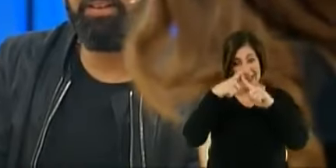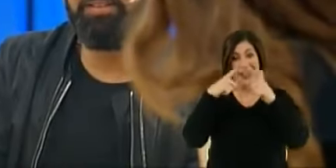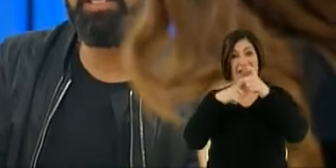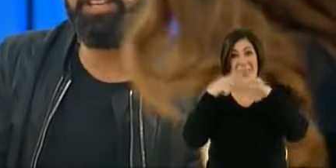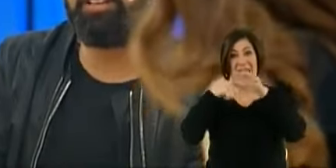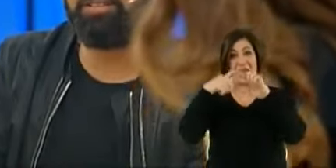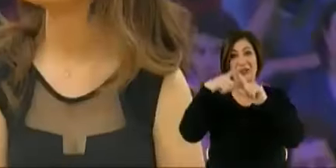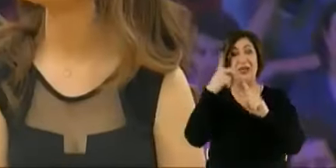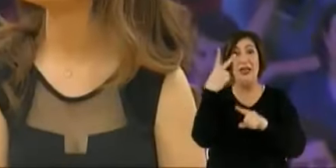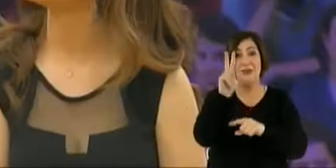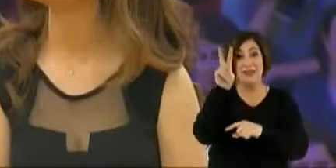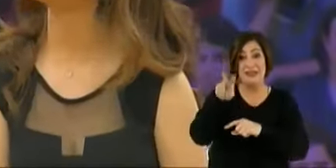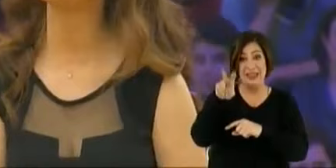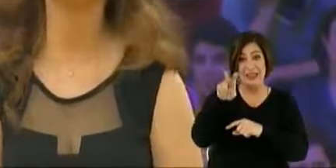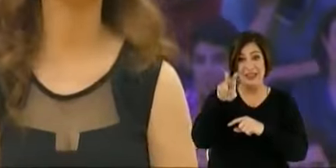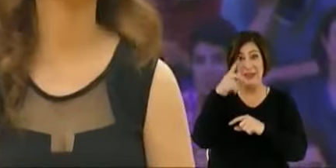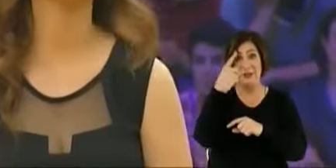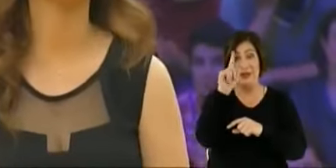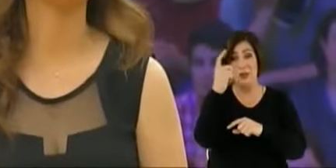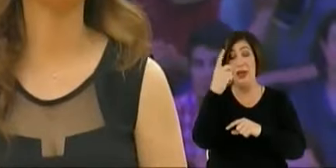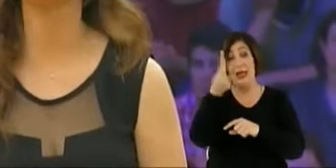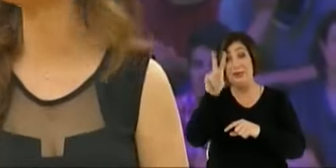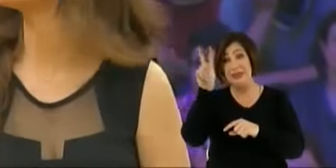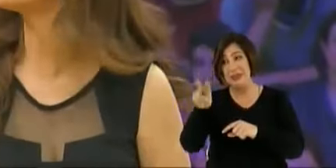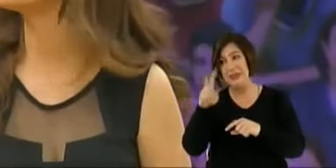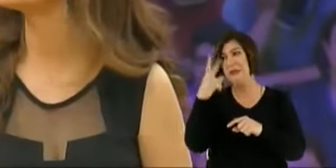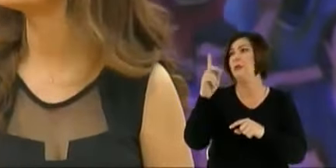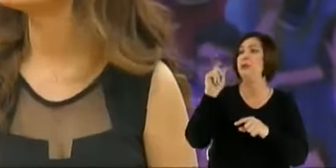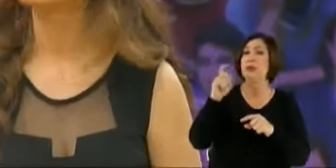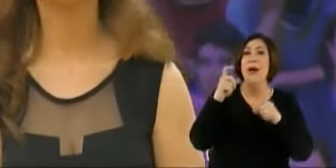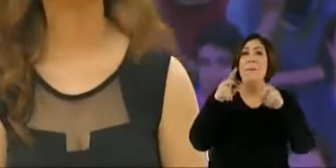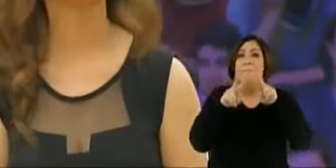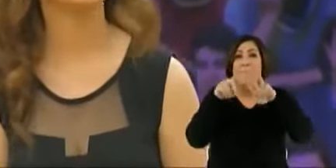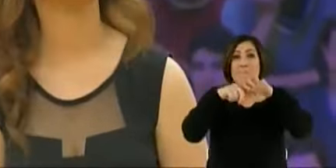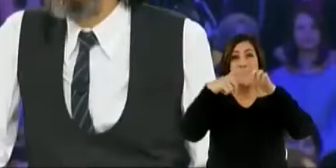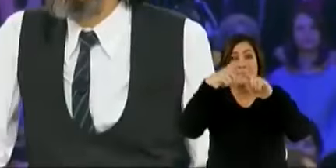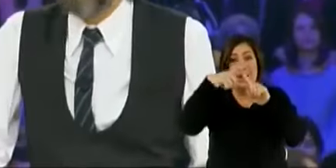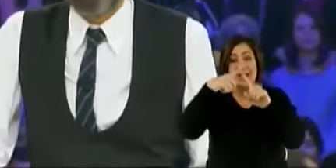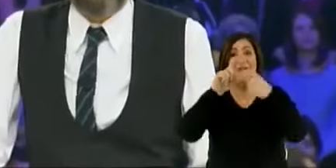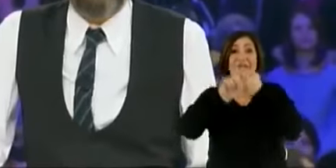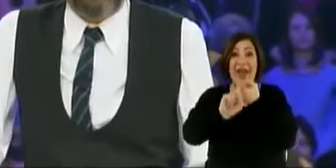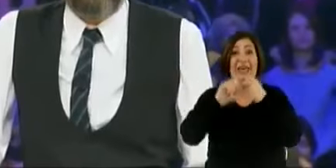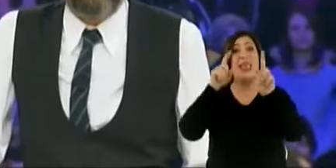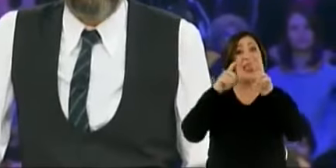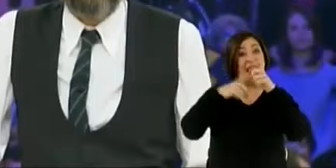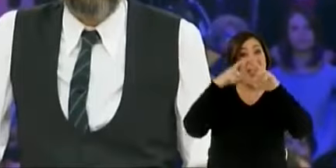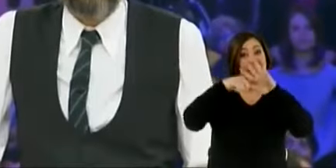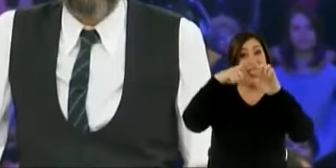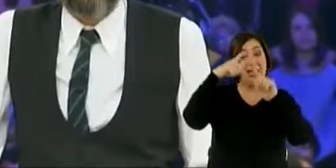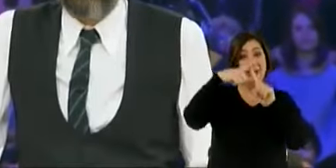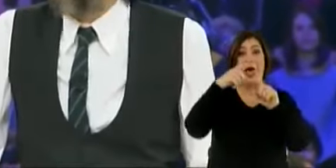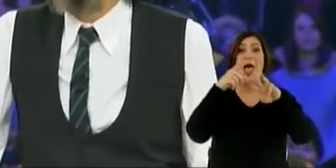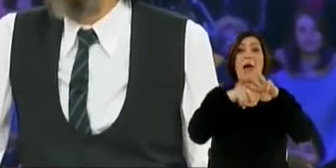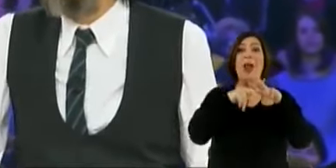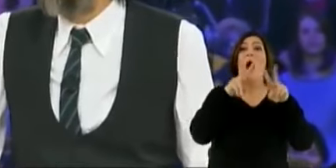Sene 2009 mu? 8 sanırım. 2008-2009. Ne? Yılbaşı. Mert Levat. Mert Legert. Mert Legert. Emre evet.